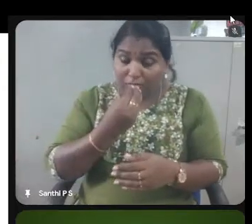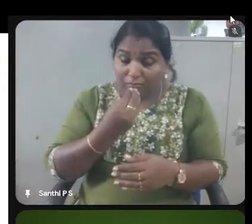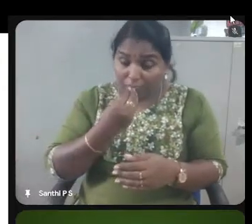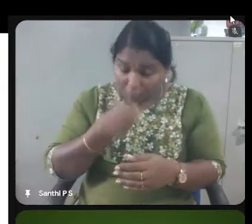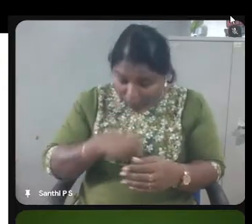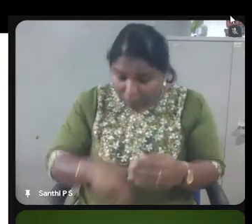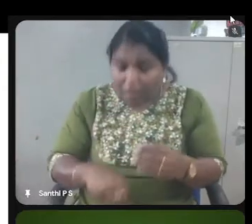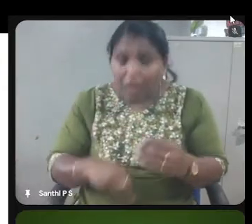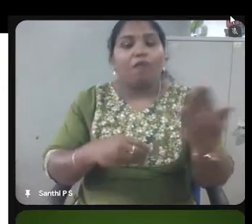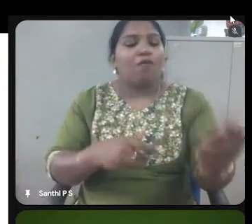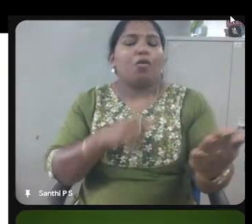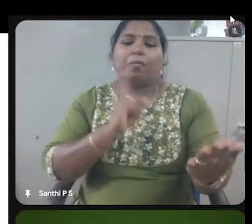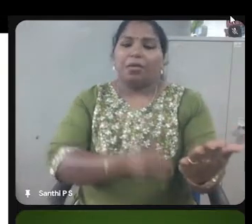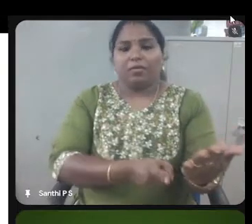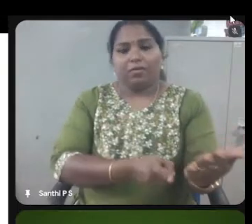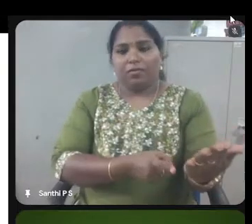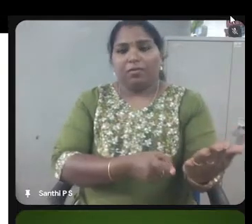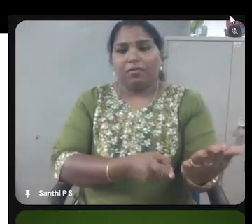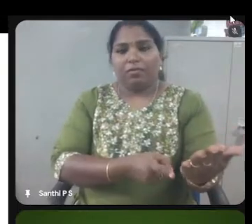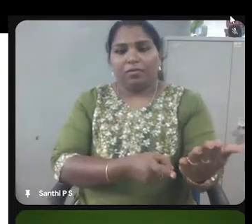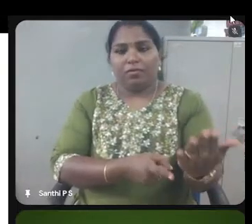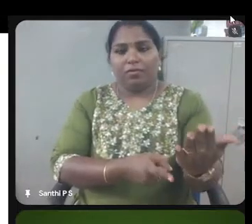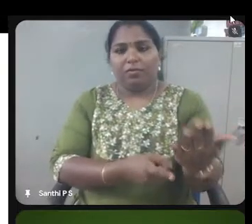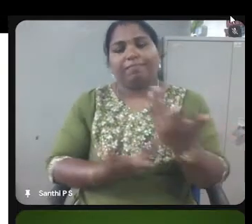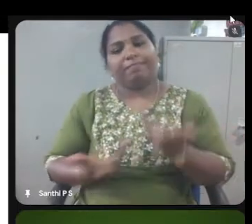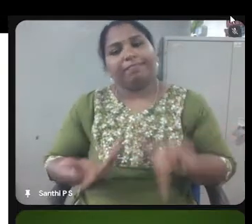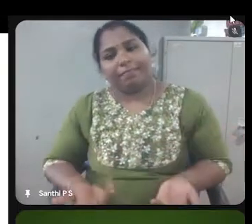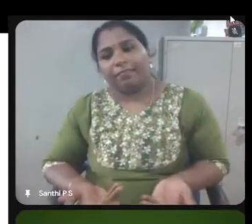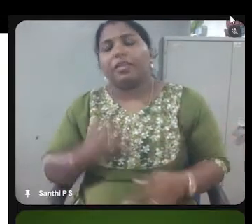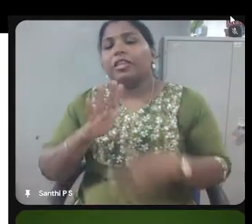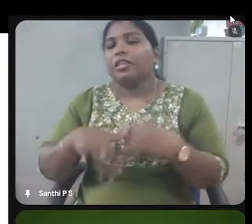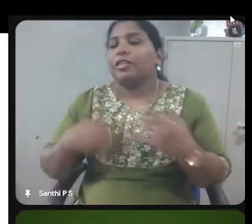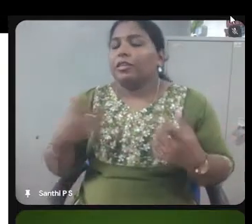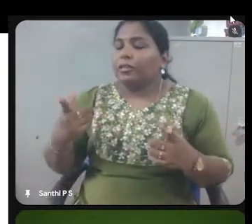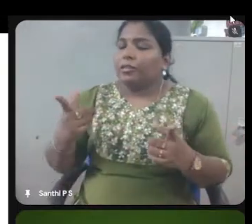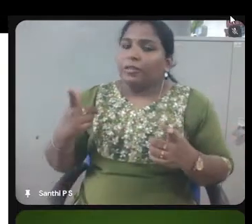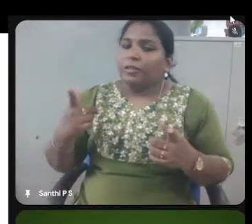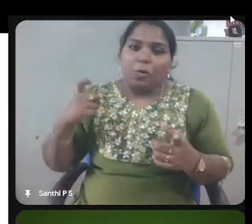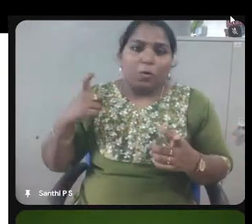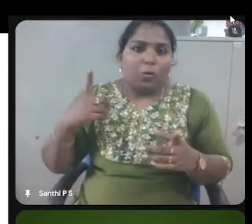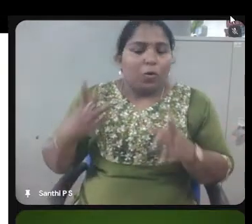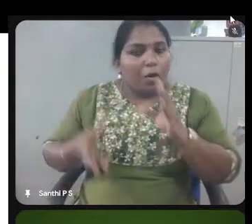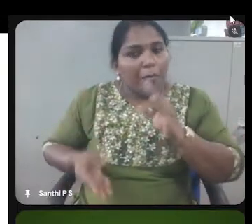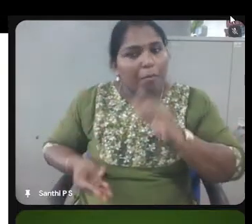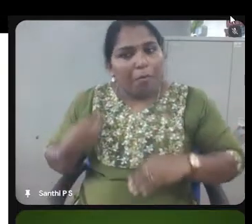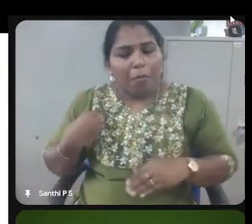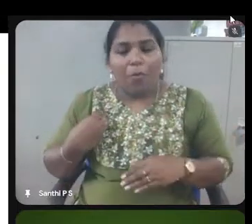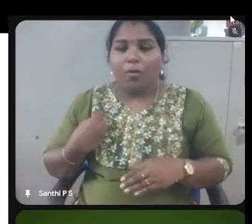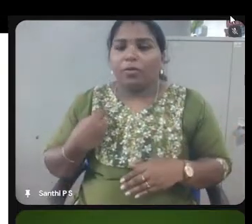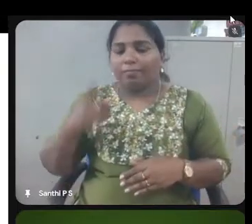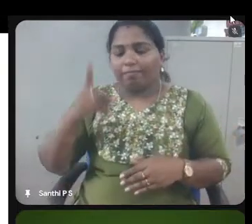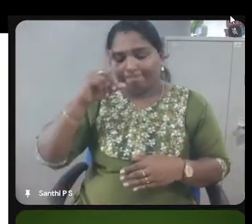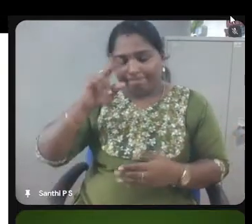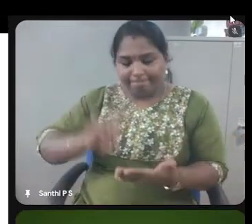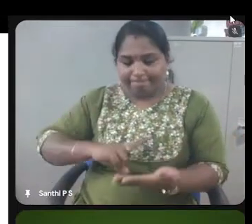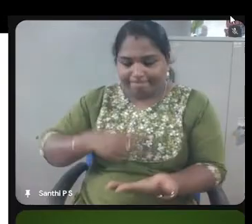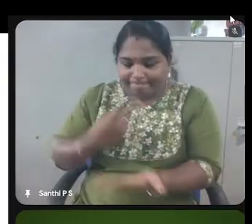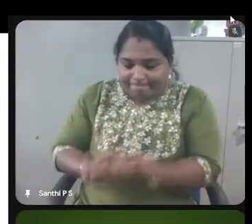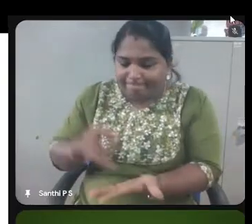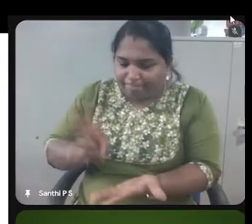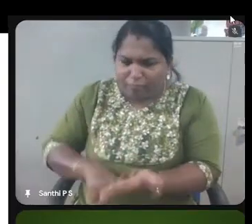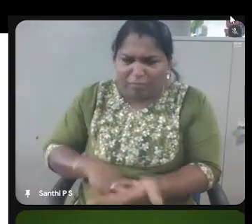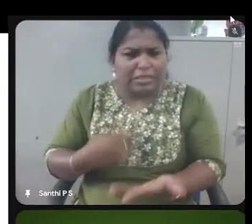പറ്റൂല എന്നുള്ളൊരവസ്ഥയിലായി. പിന്നെ ഭയങ്കര വാശിയായിരിക്കും, ഇതുപോലെ തറയിൽ വന്ന് വീഴലും